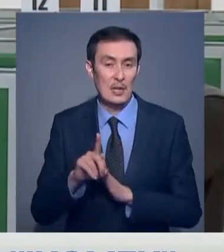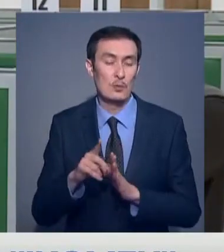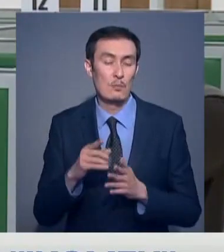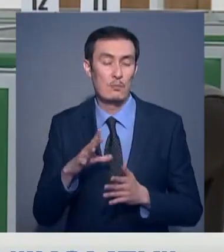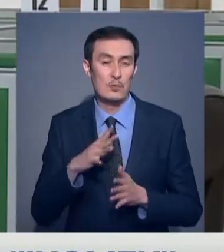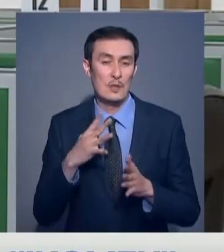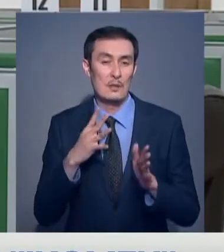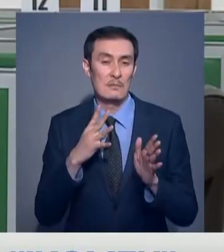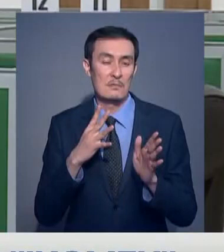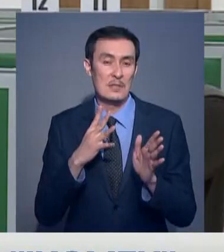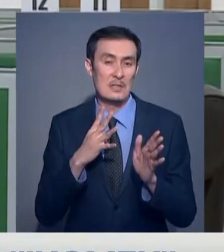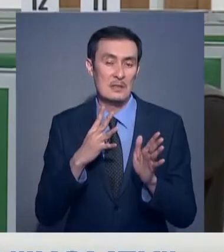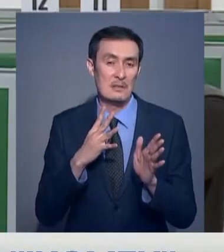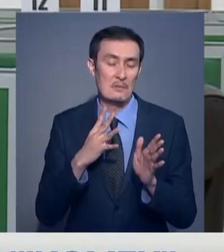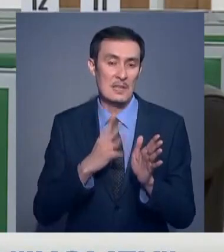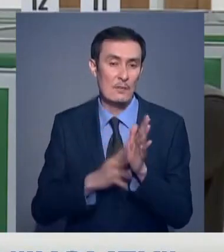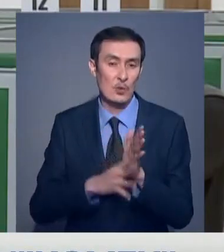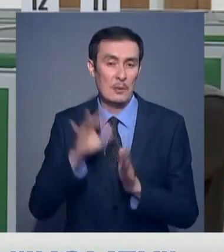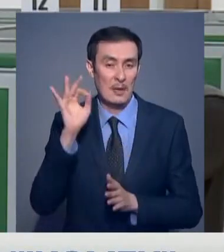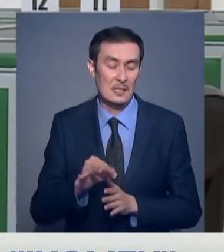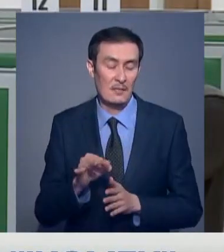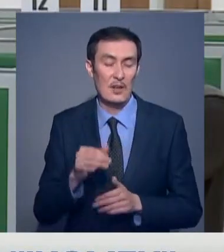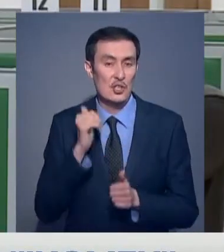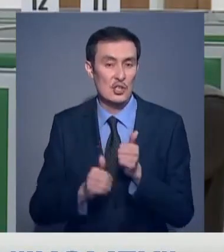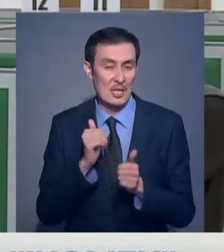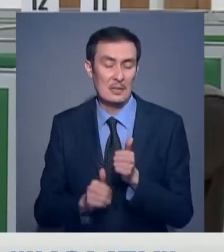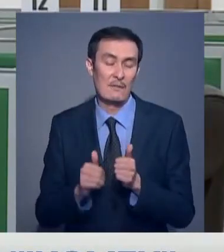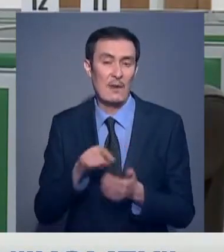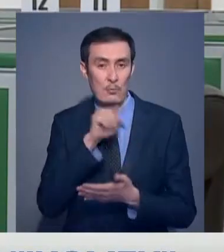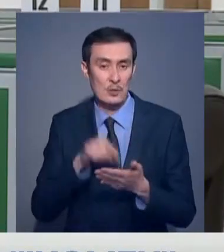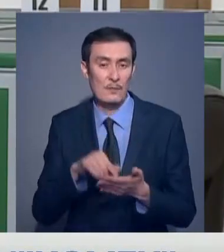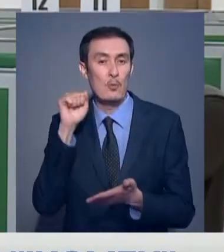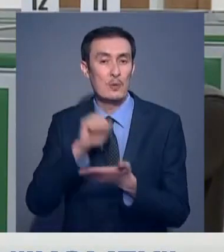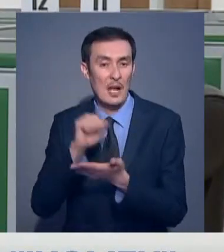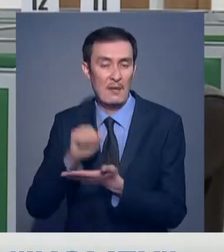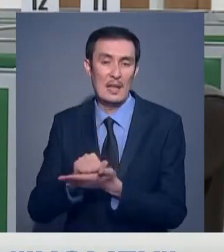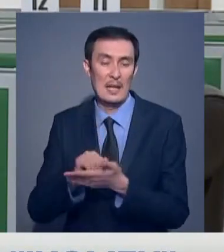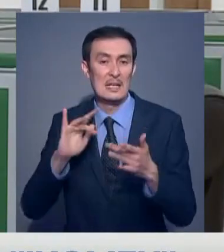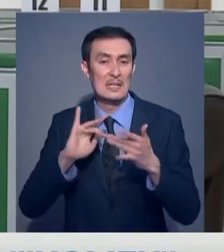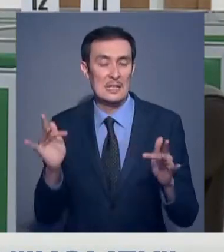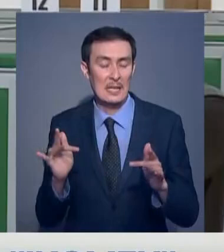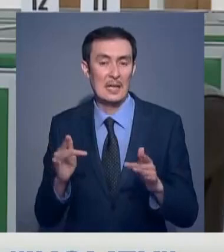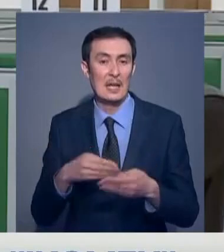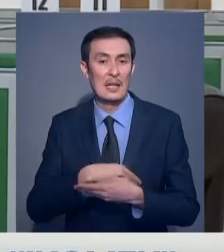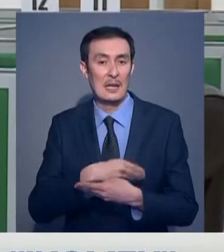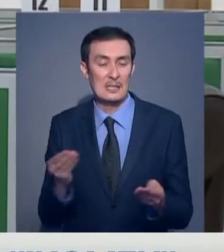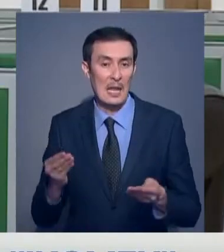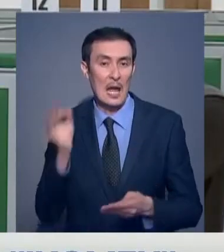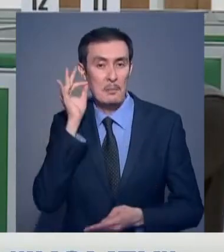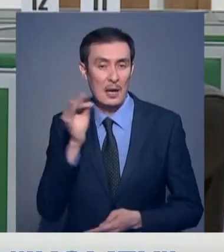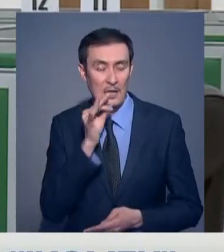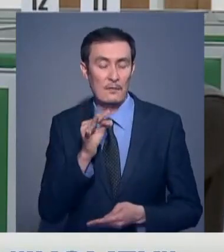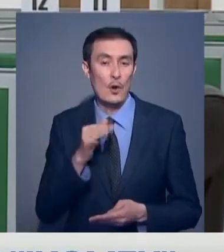90 часто задаваемых вопросов и ответов, опубликовали их на сайте также, дали операторам, плюс мы их раздали